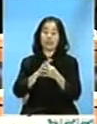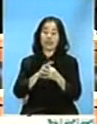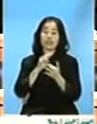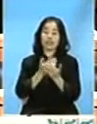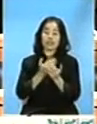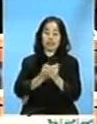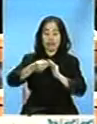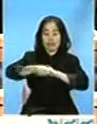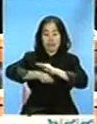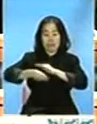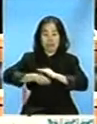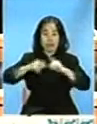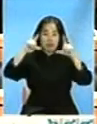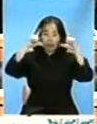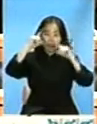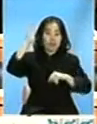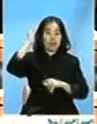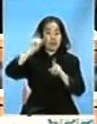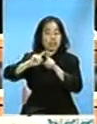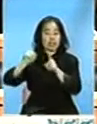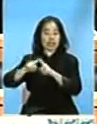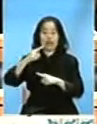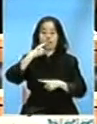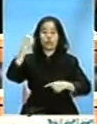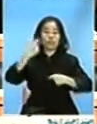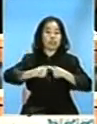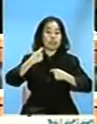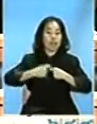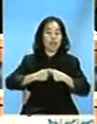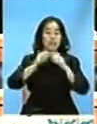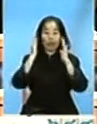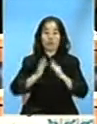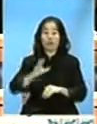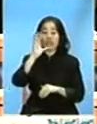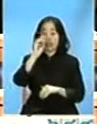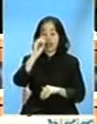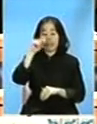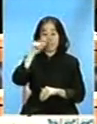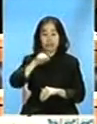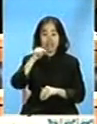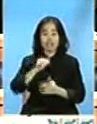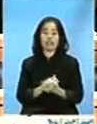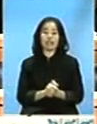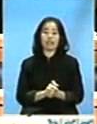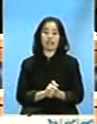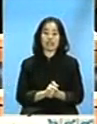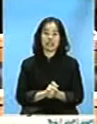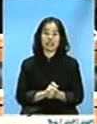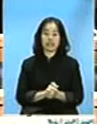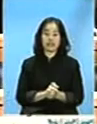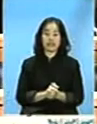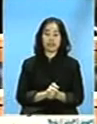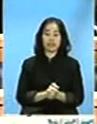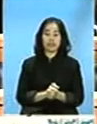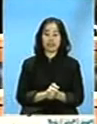ซื้อเสียงซื้ออะไรนะครับคงจะลำบากแล้วก็50คนนี่จะเข้ามาเนี่ยเป็นผู้ที่